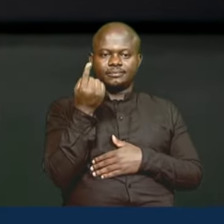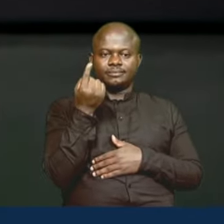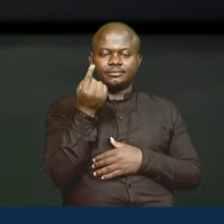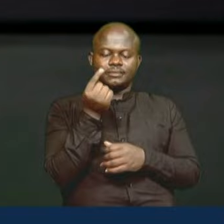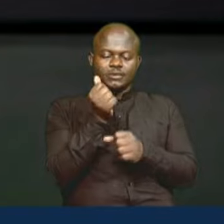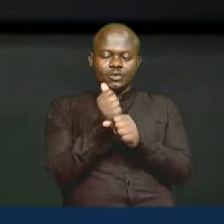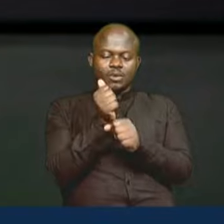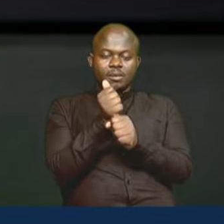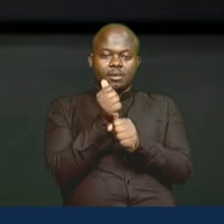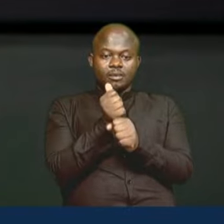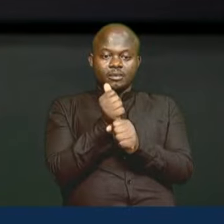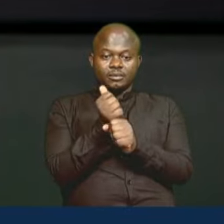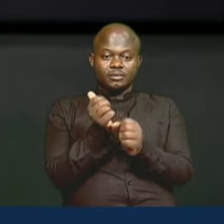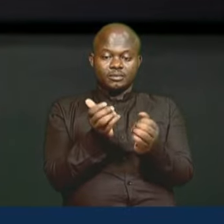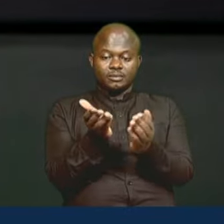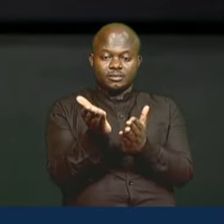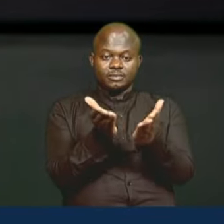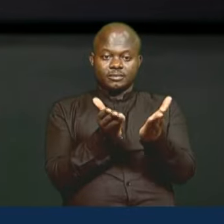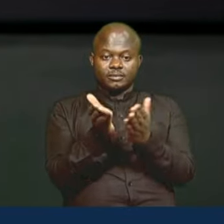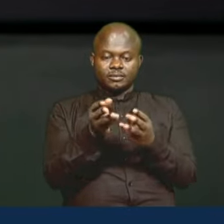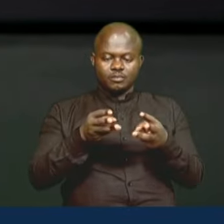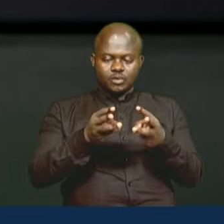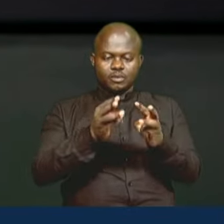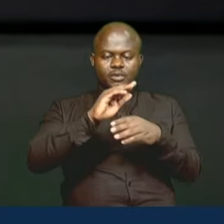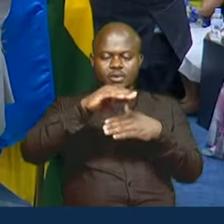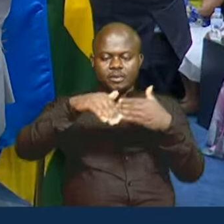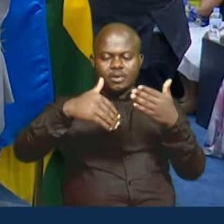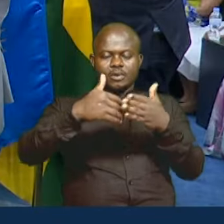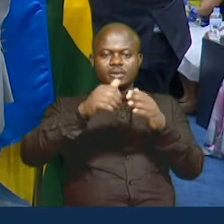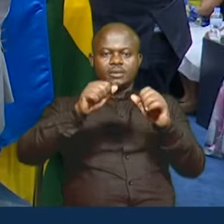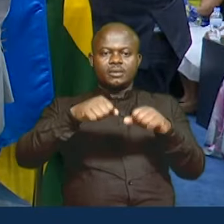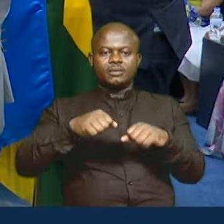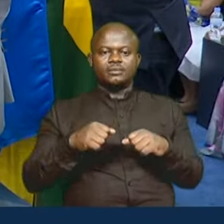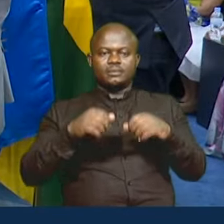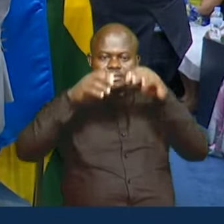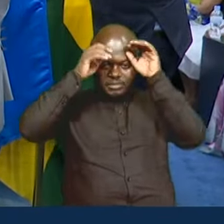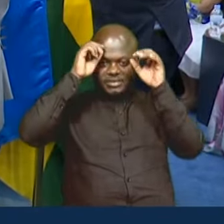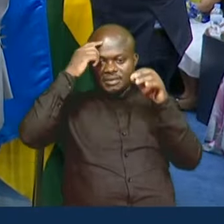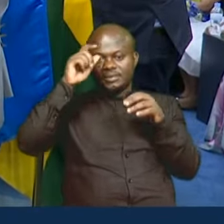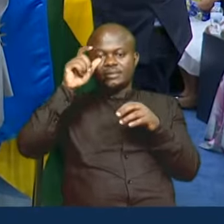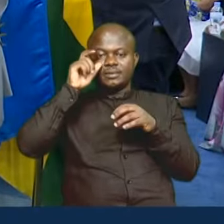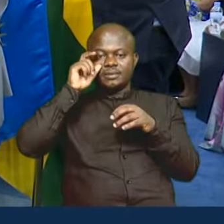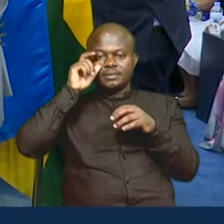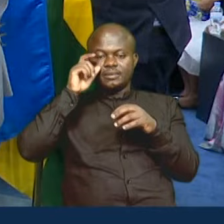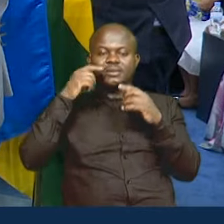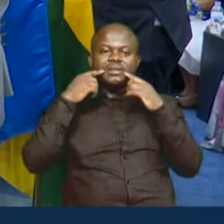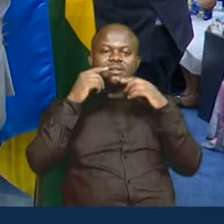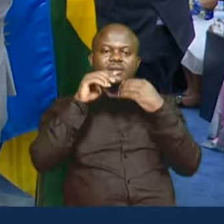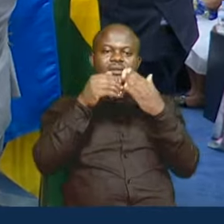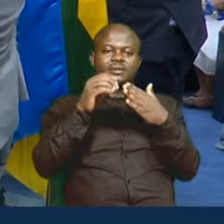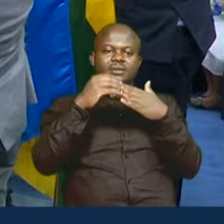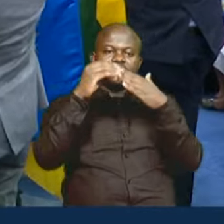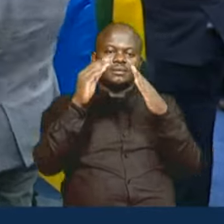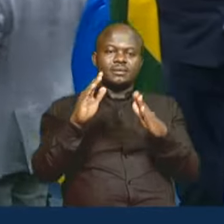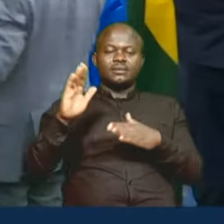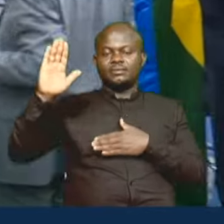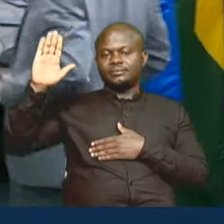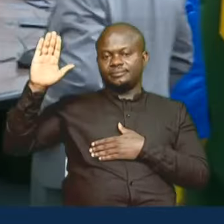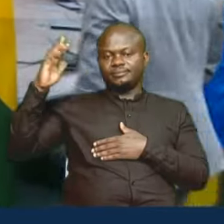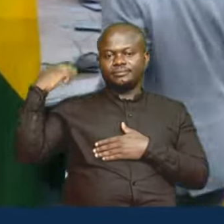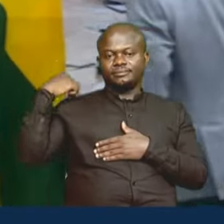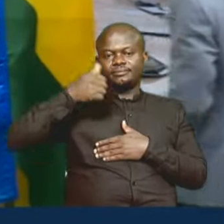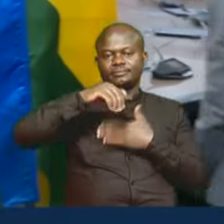tukabakorera ku buryo bwose bushobotse. Perezida wa Repubulika Paul Kagame avuga ko hari abayobozi barahira inshingano